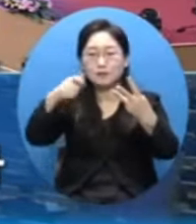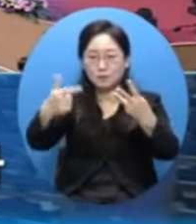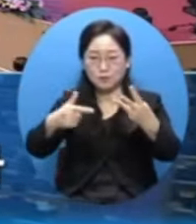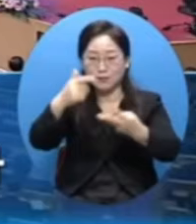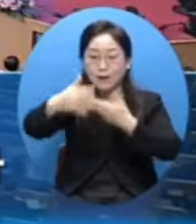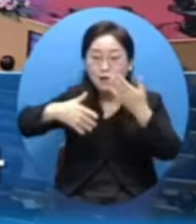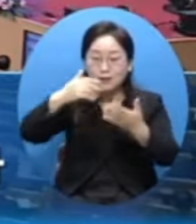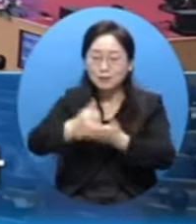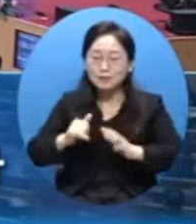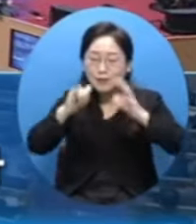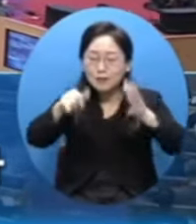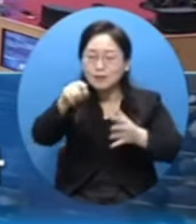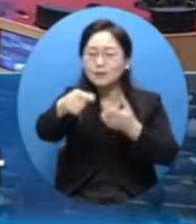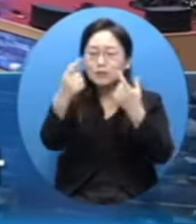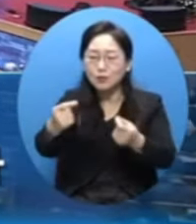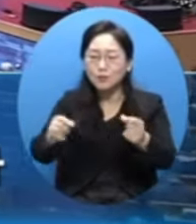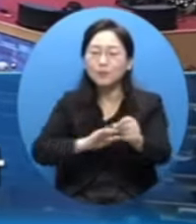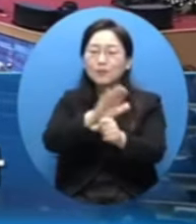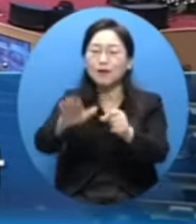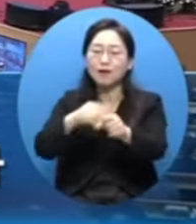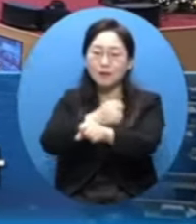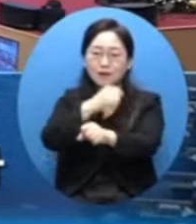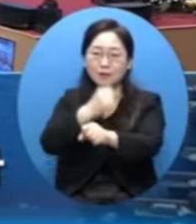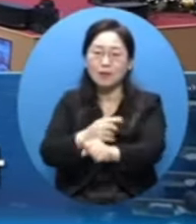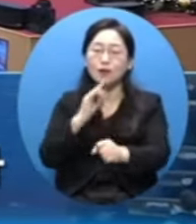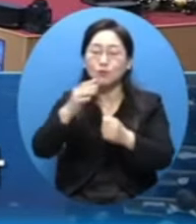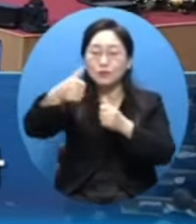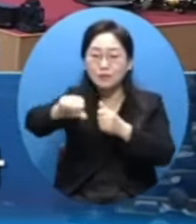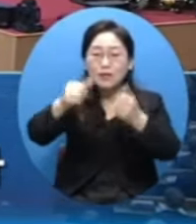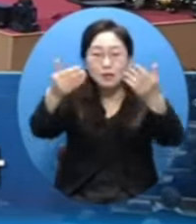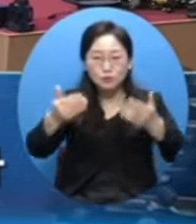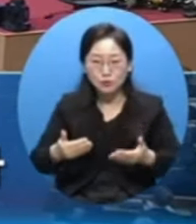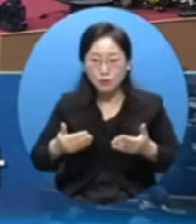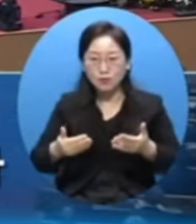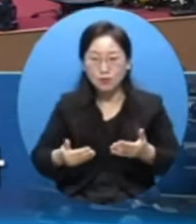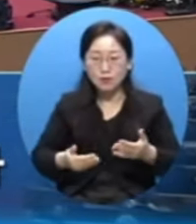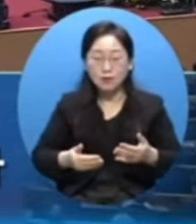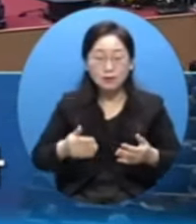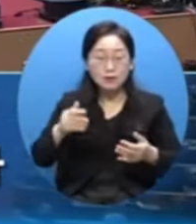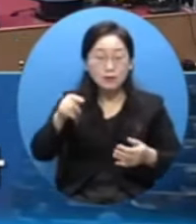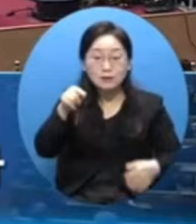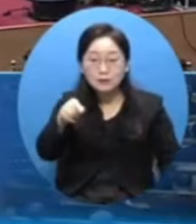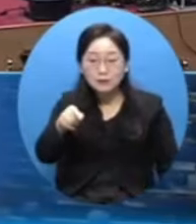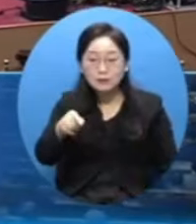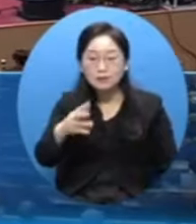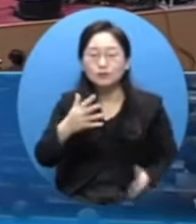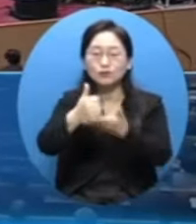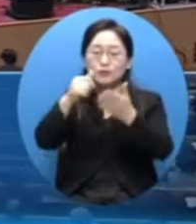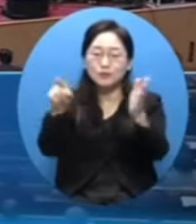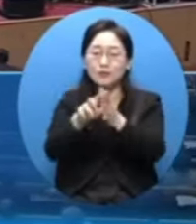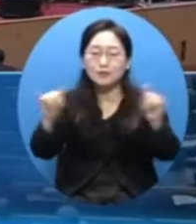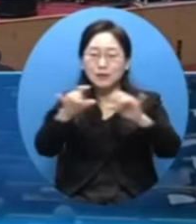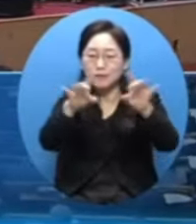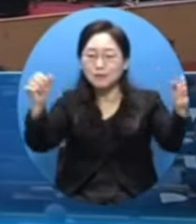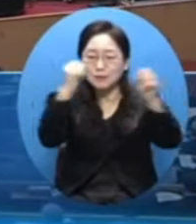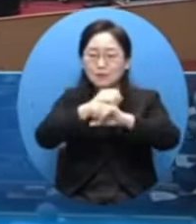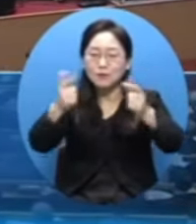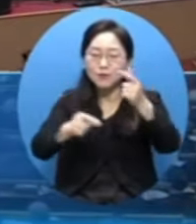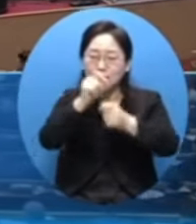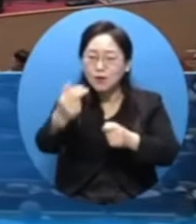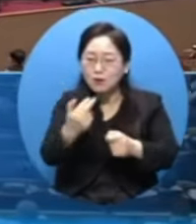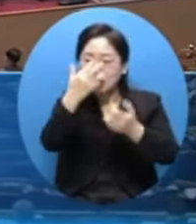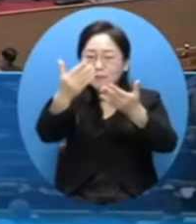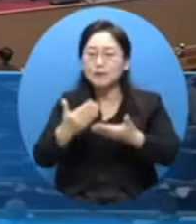하나님이 세상을 이처럼 사랑하사 독생자를 주셨으니 이는 그를 믿는 자마다 멸망하지 않고 영생을 얻게